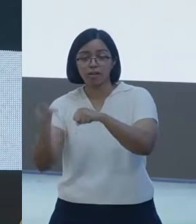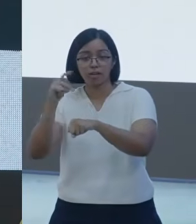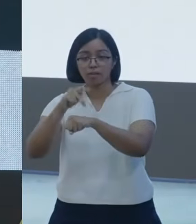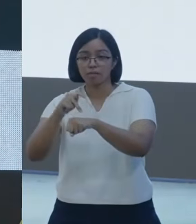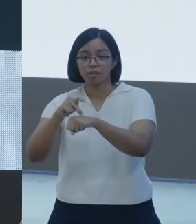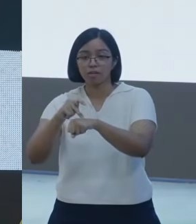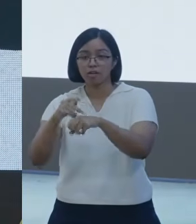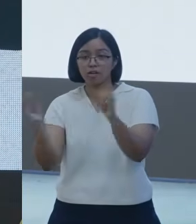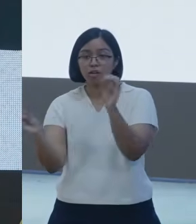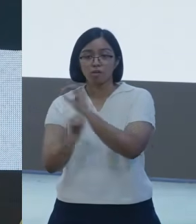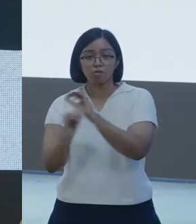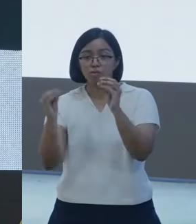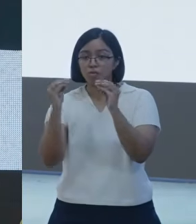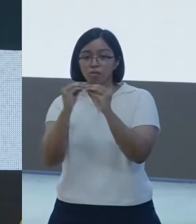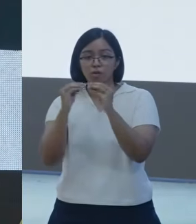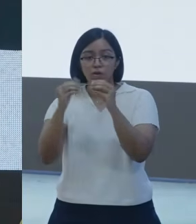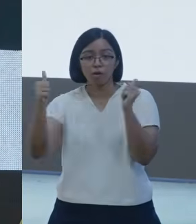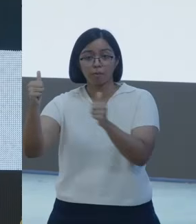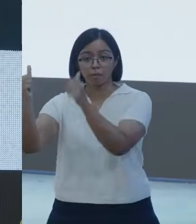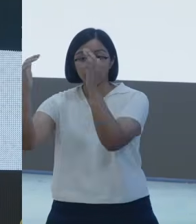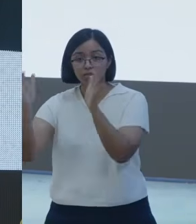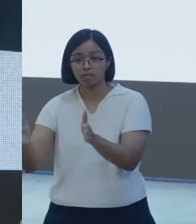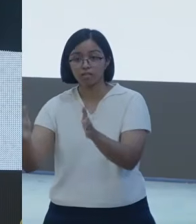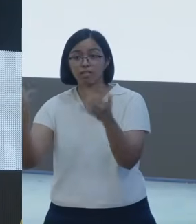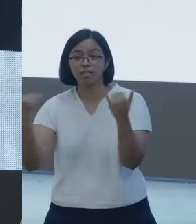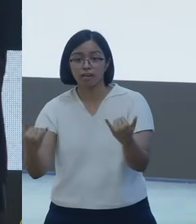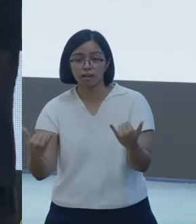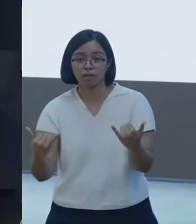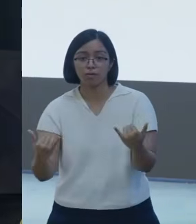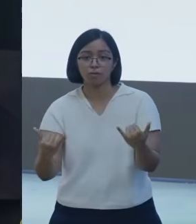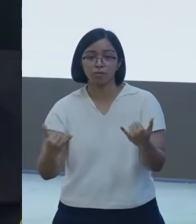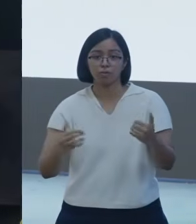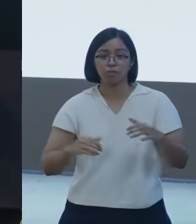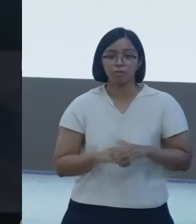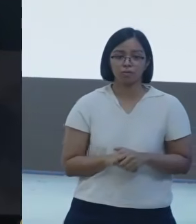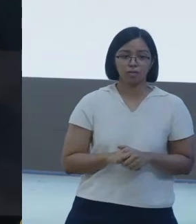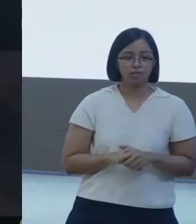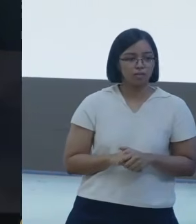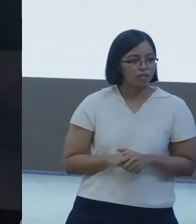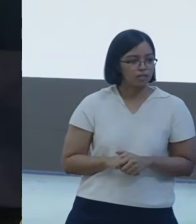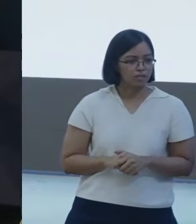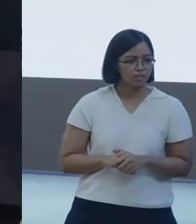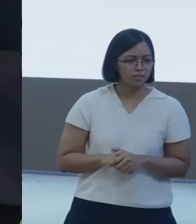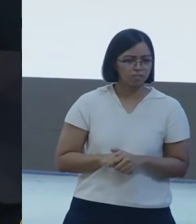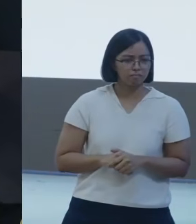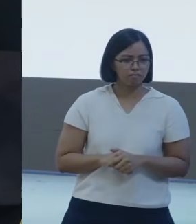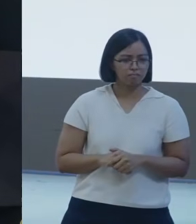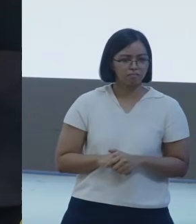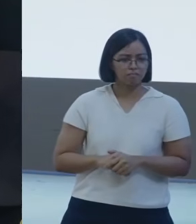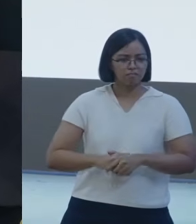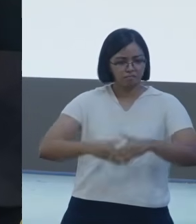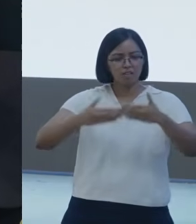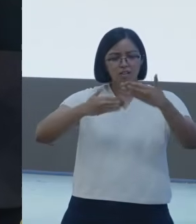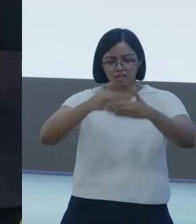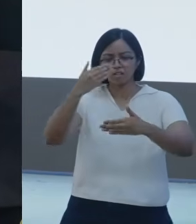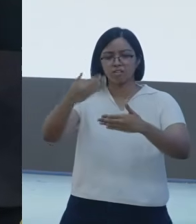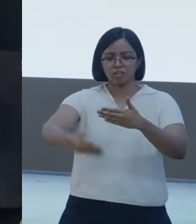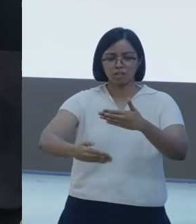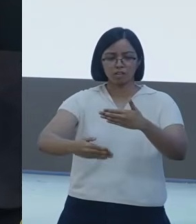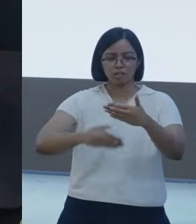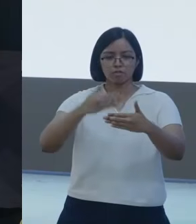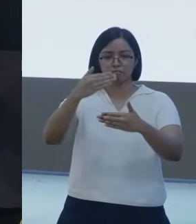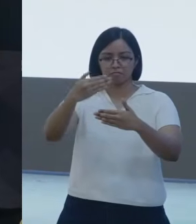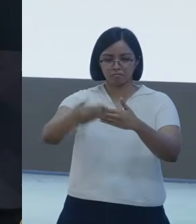apostolic succession. Ang succession na tinatawag ay, yung mababasa natin